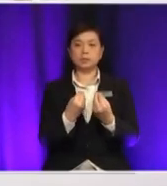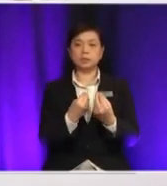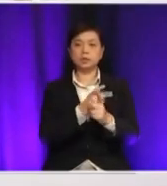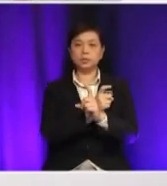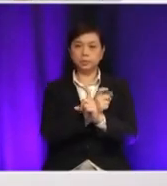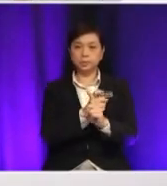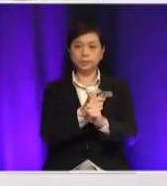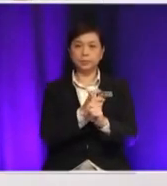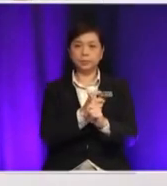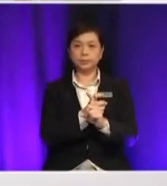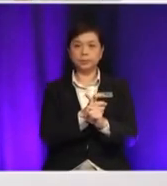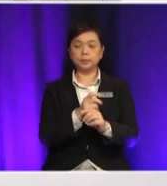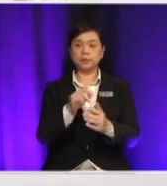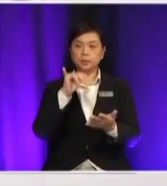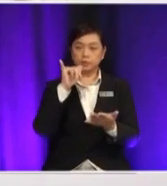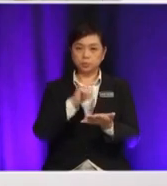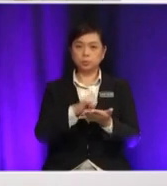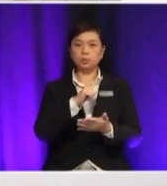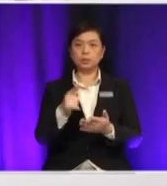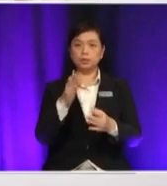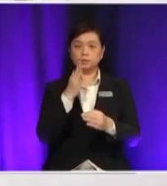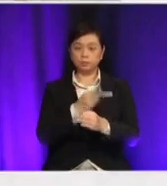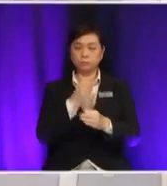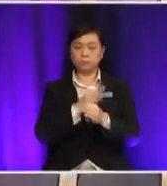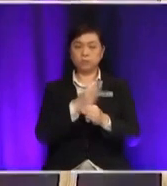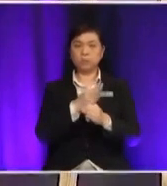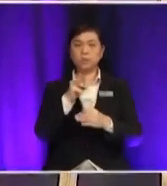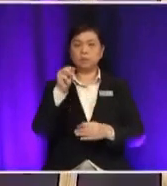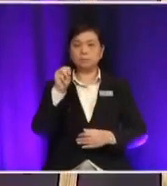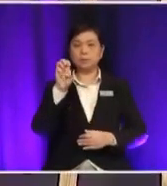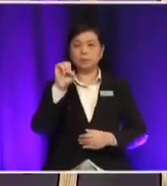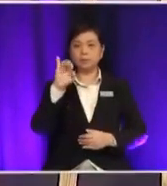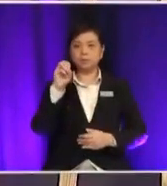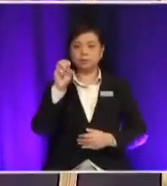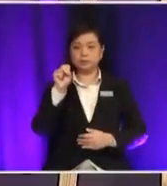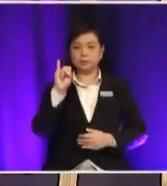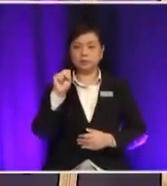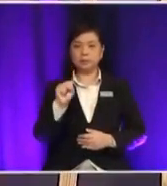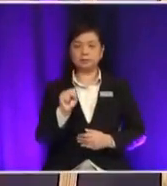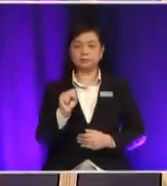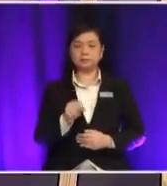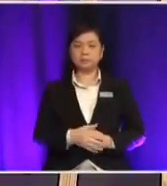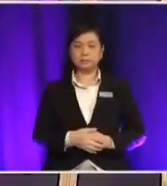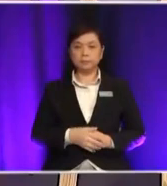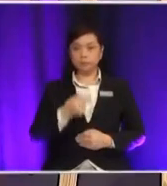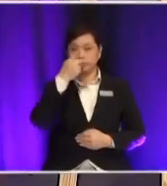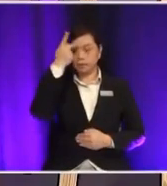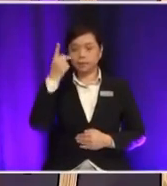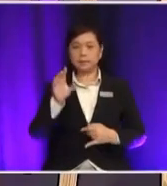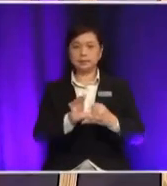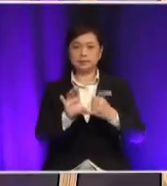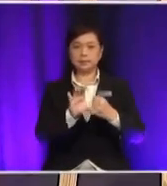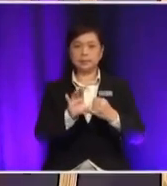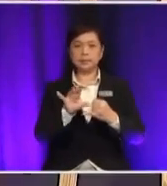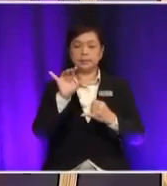itulah fungsi meiosis kita hendak memastikan sel gamet karena sel-sel yang membuat mitosis meiosis ini adalah